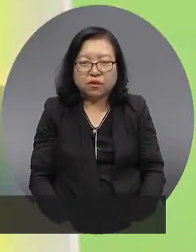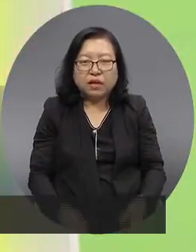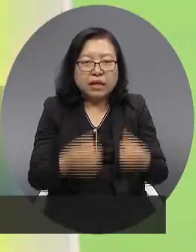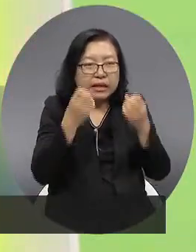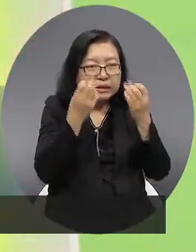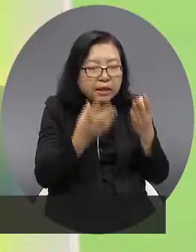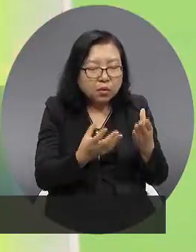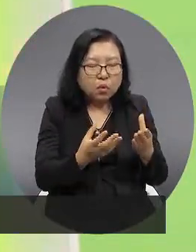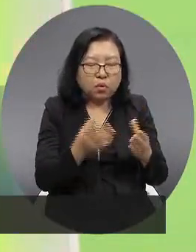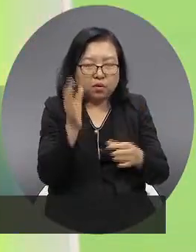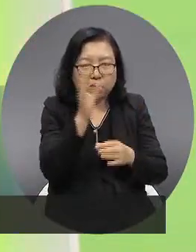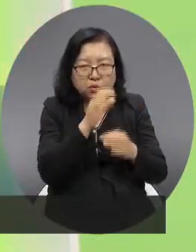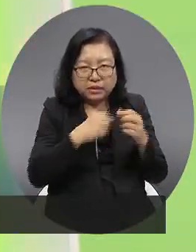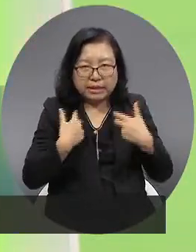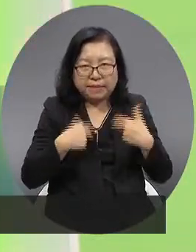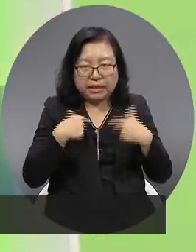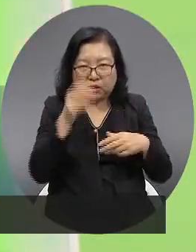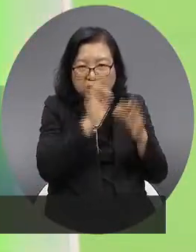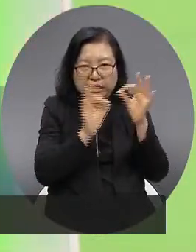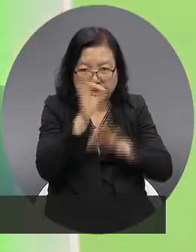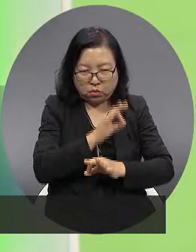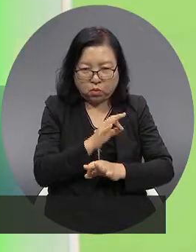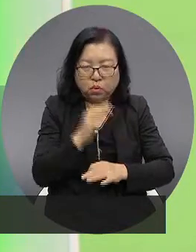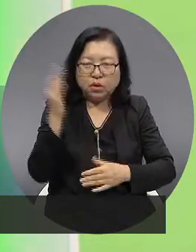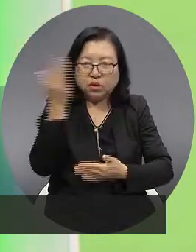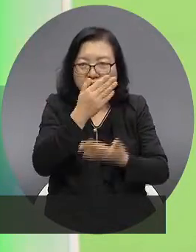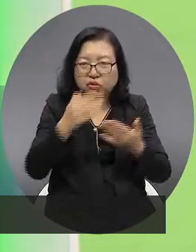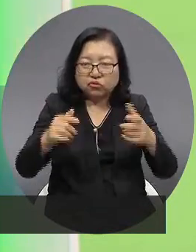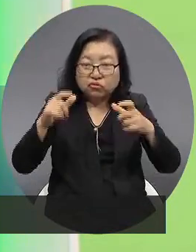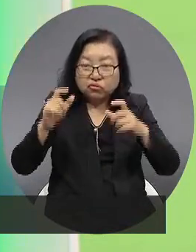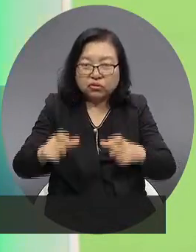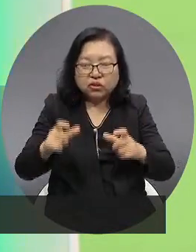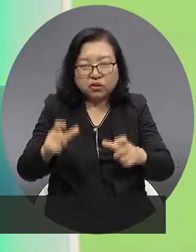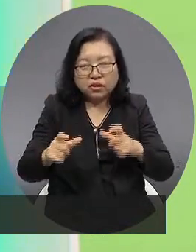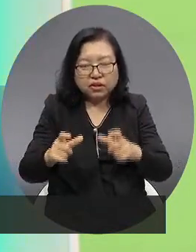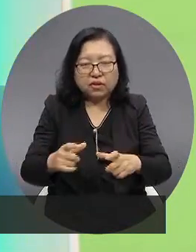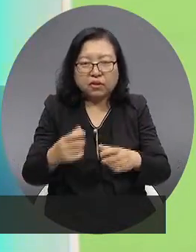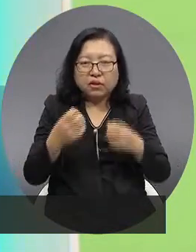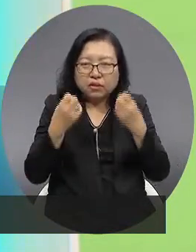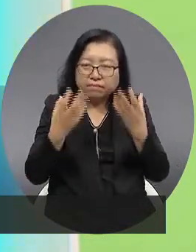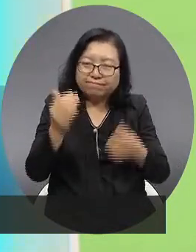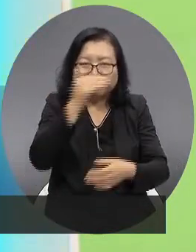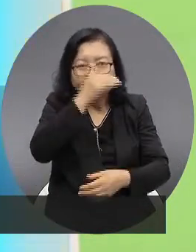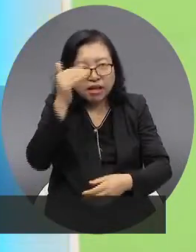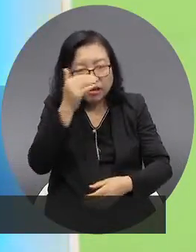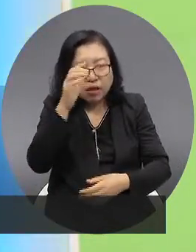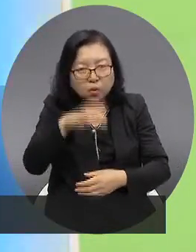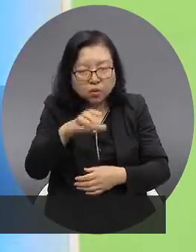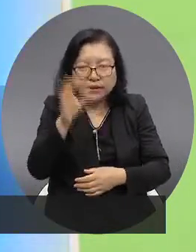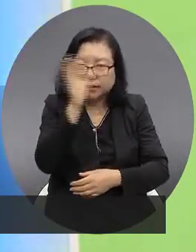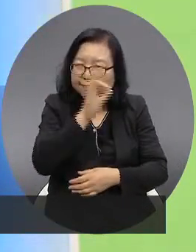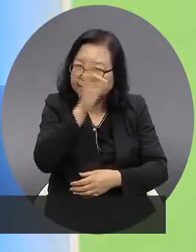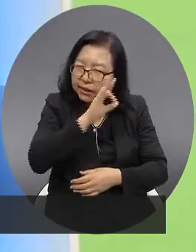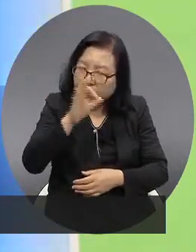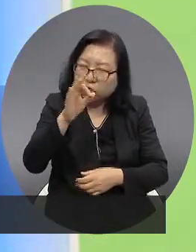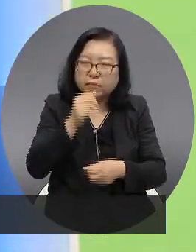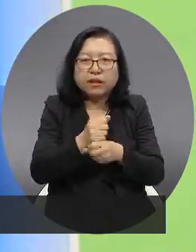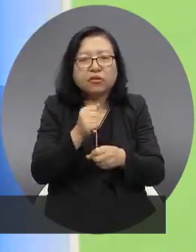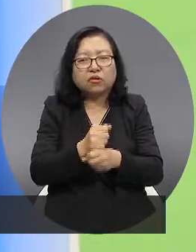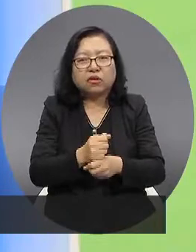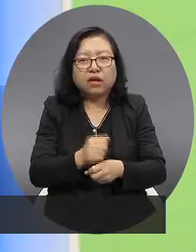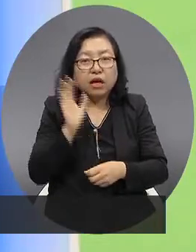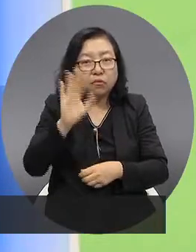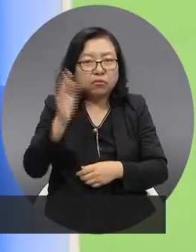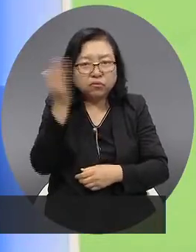또 우리 청주의 많은 관광 자원을 발굴하고 새롭게 만들어서 우리 청주가